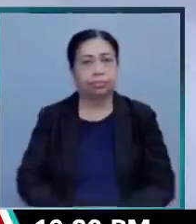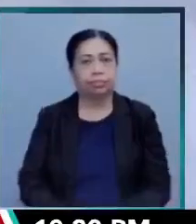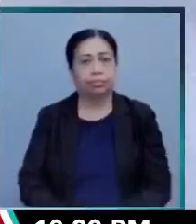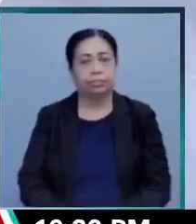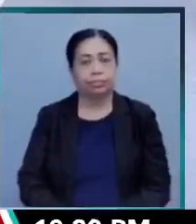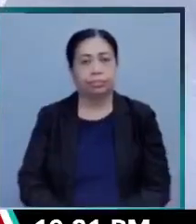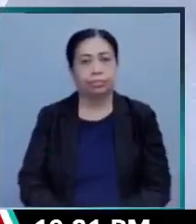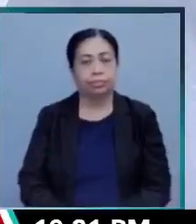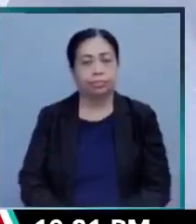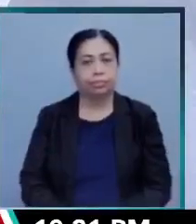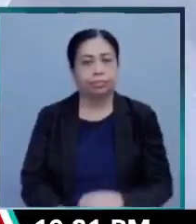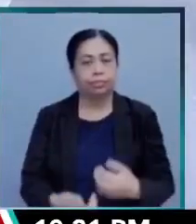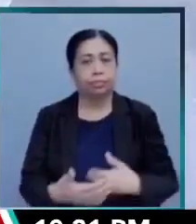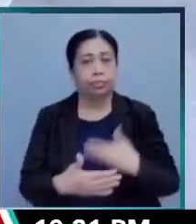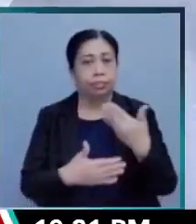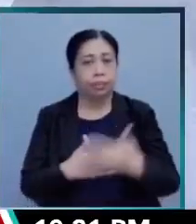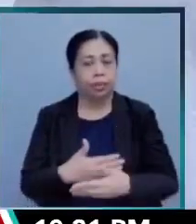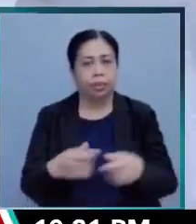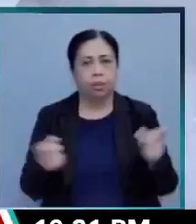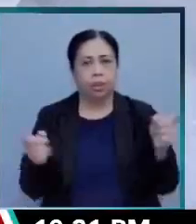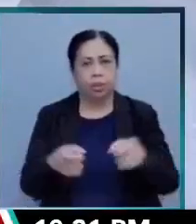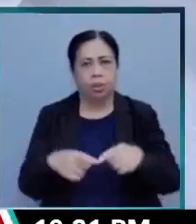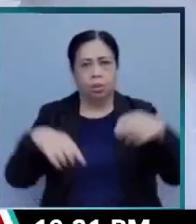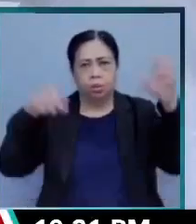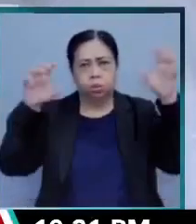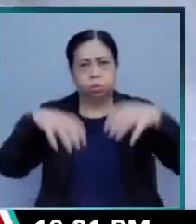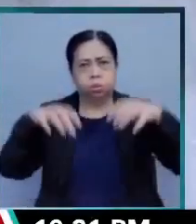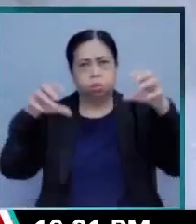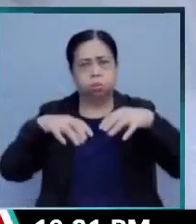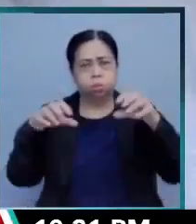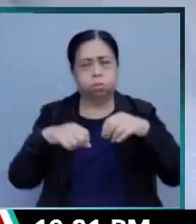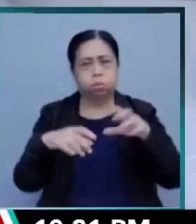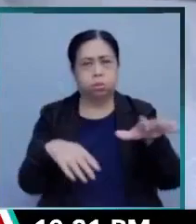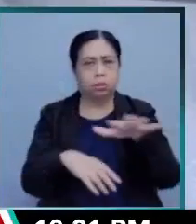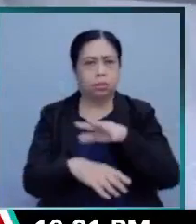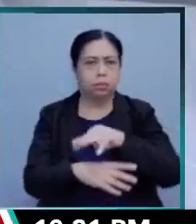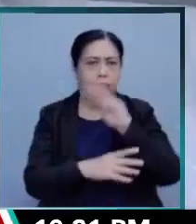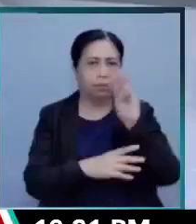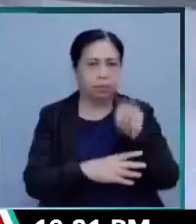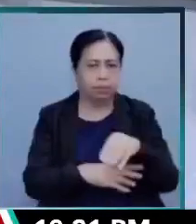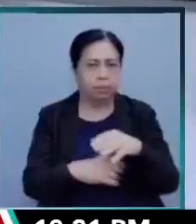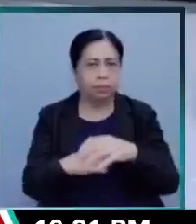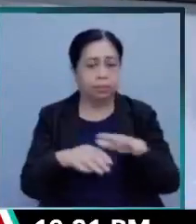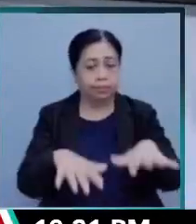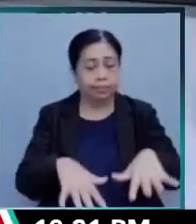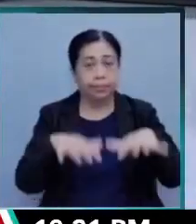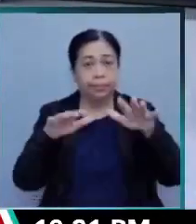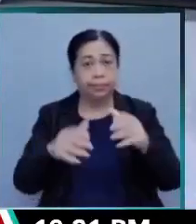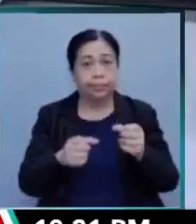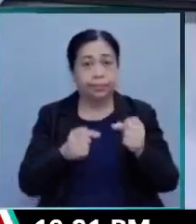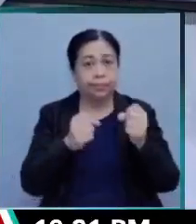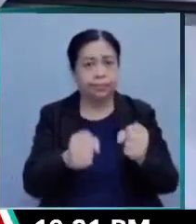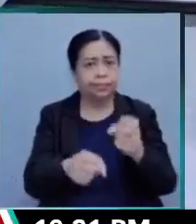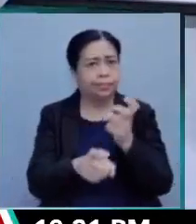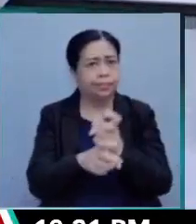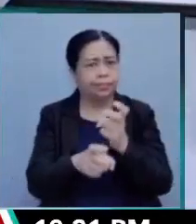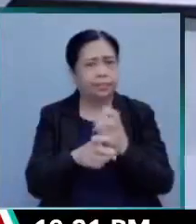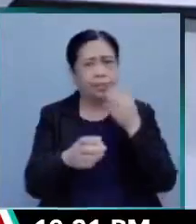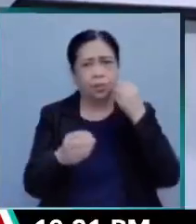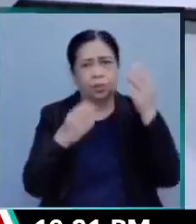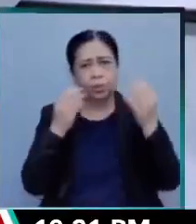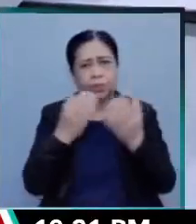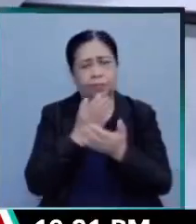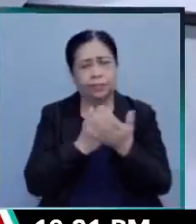Biglang bumuhos ang malakas na ulan sa Metro Manila. Binaha tuloy ang ilang kalsada at nahirapang makauwi ang ilang